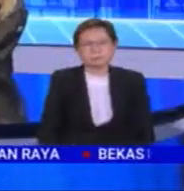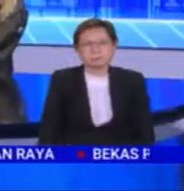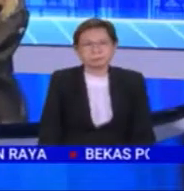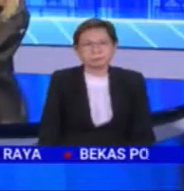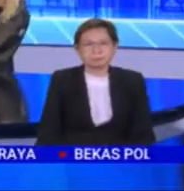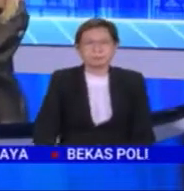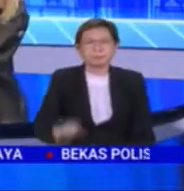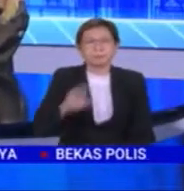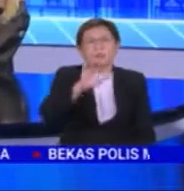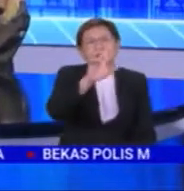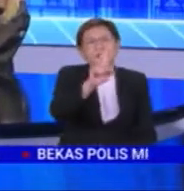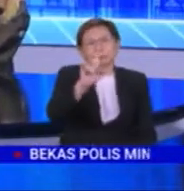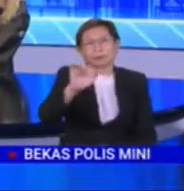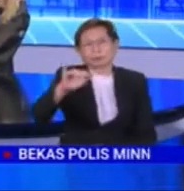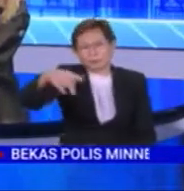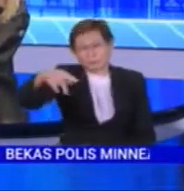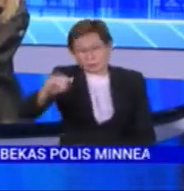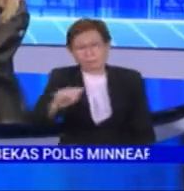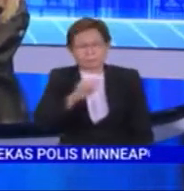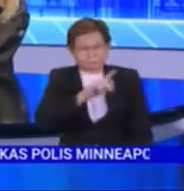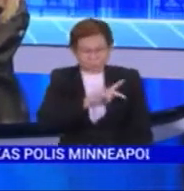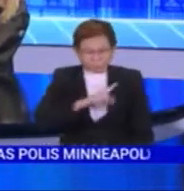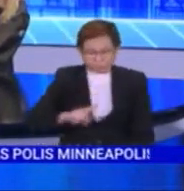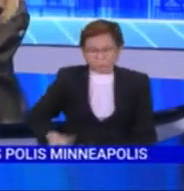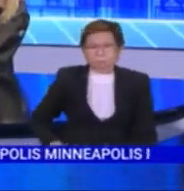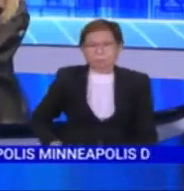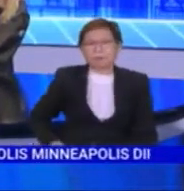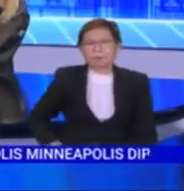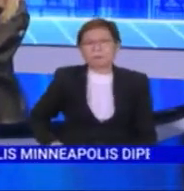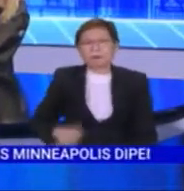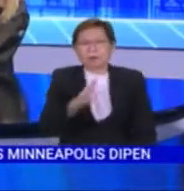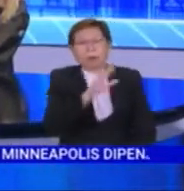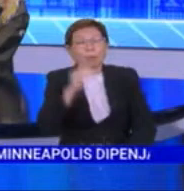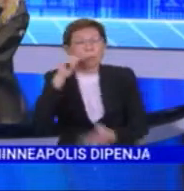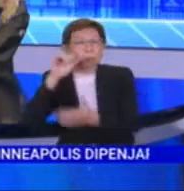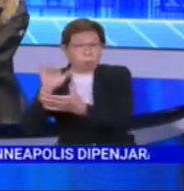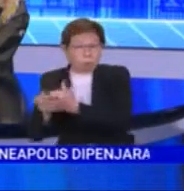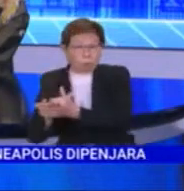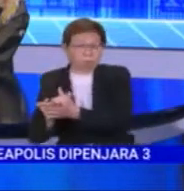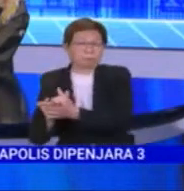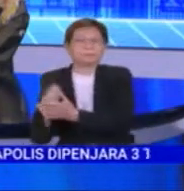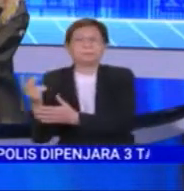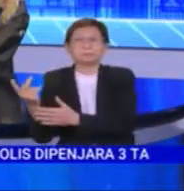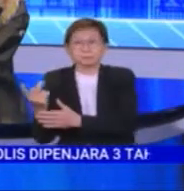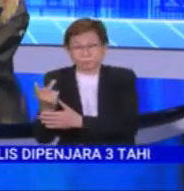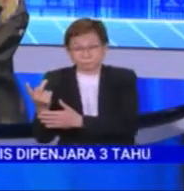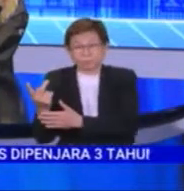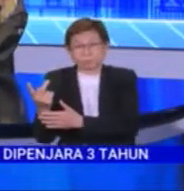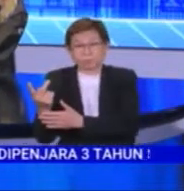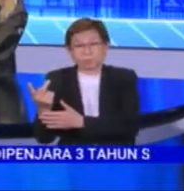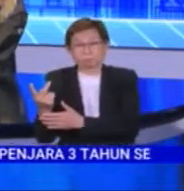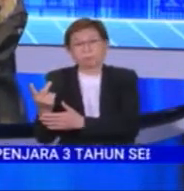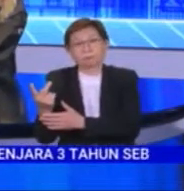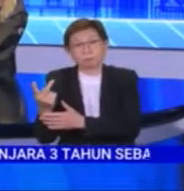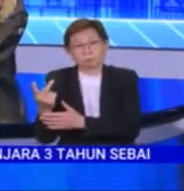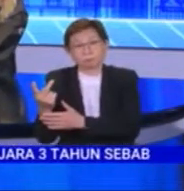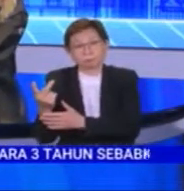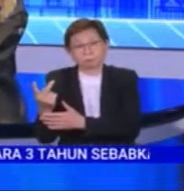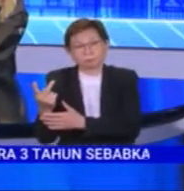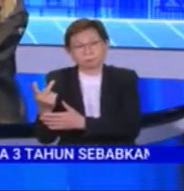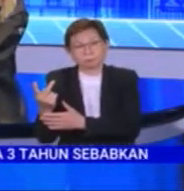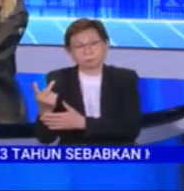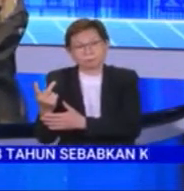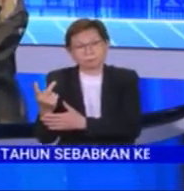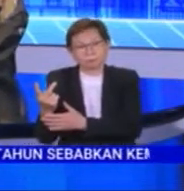yang di-pertuan agong Al suultan Abdullah riayatuddin almustafa Bilal Shah dan Raja Permaisuri agong tunku Hajah Azizah Aminah